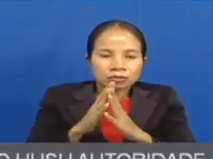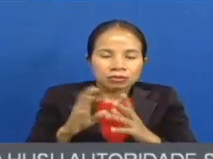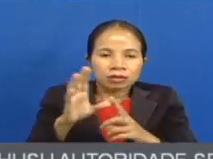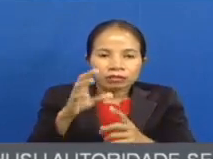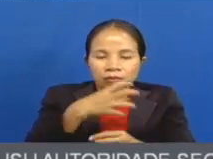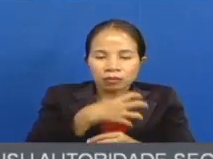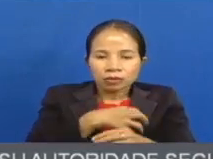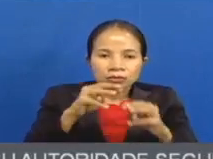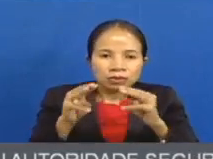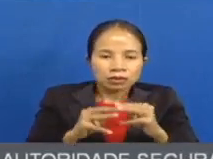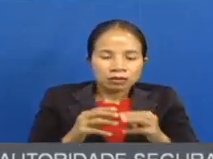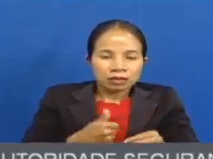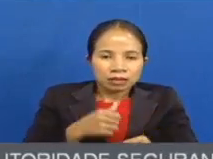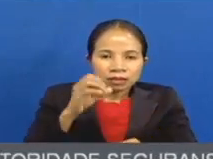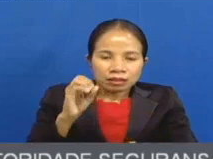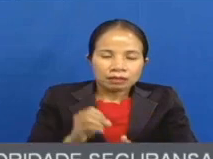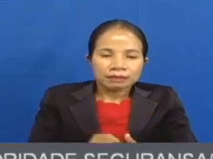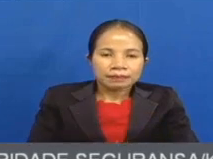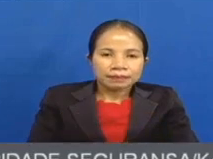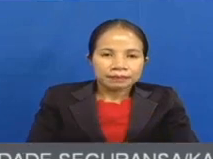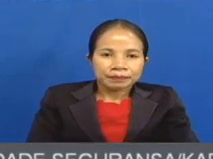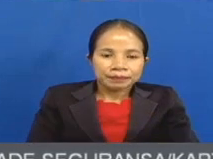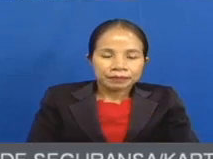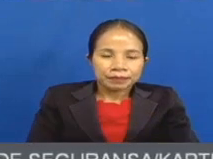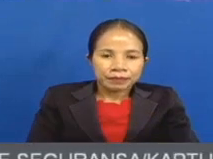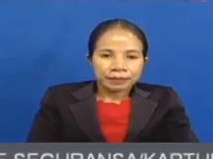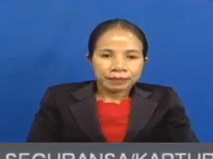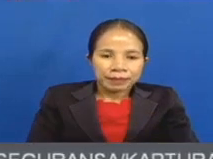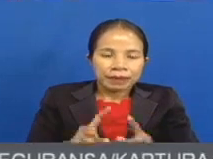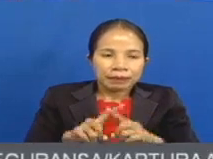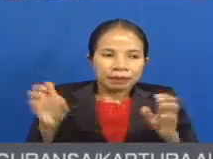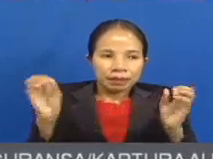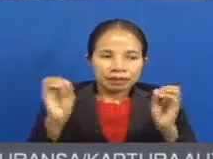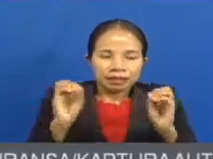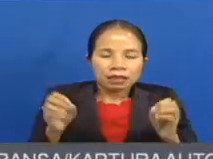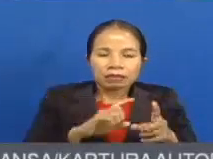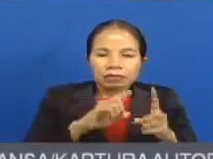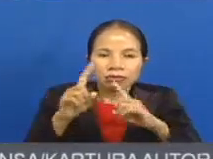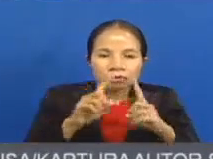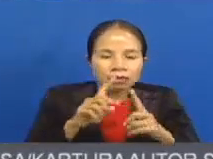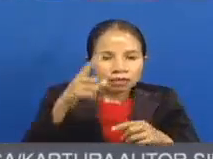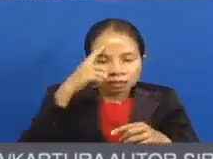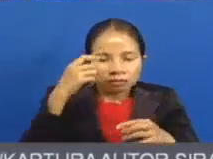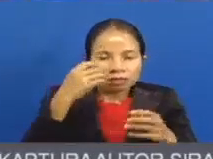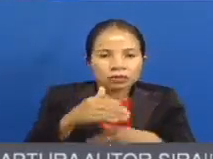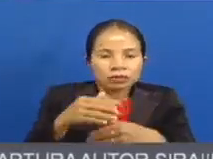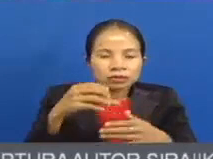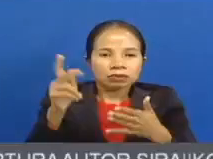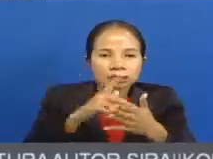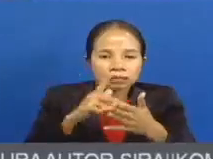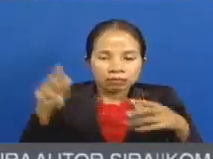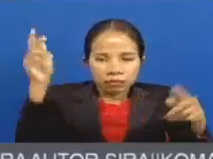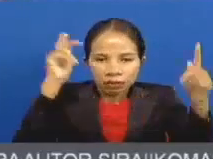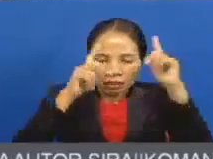komandante Pentel Municipio Ainaro, Superintendente Paulino Carmo Pereira, mai bene parte la fo explicação ruma tamba proceso criminal ba caso